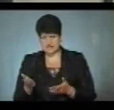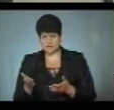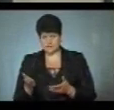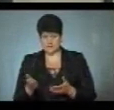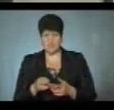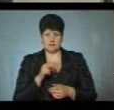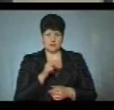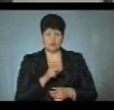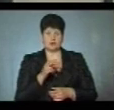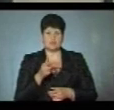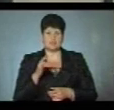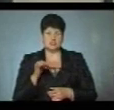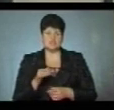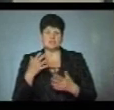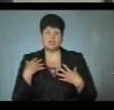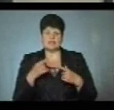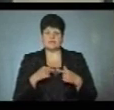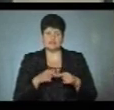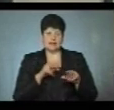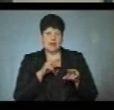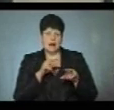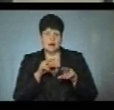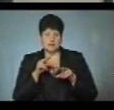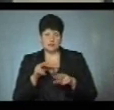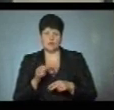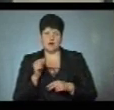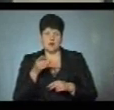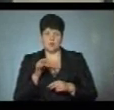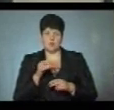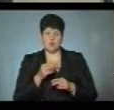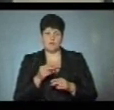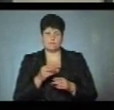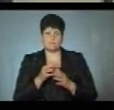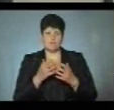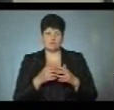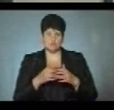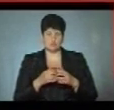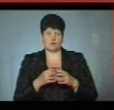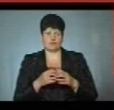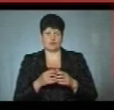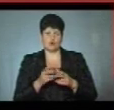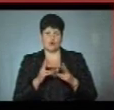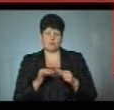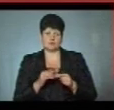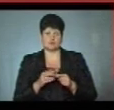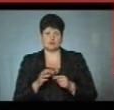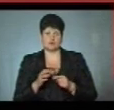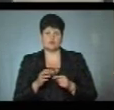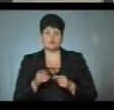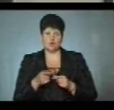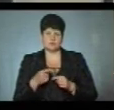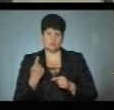та Петро Гичка, начальник відділу нагляду агропромислового комплексу та соціально-культурної сфери управління Держпраці в Тернопільській області. Доброго